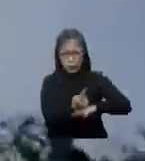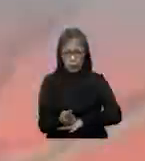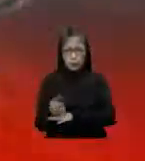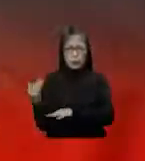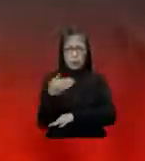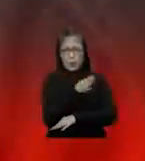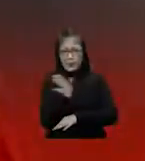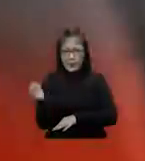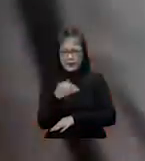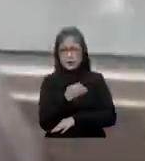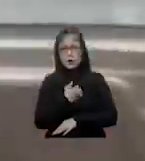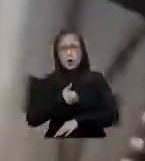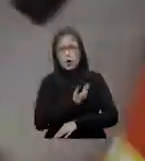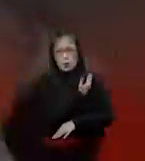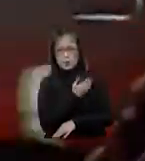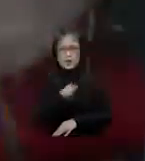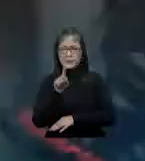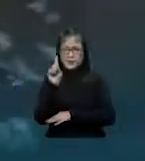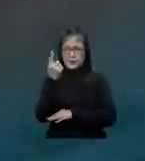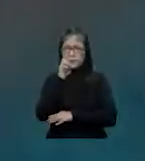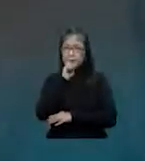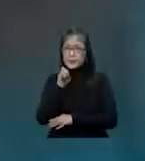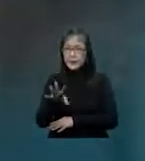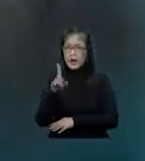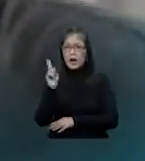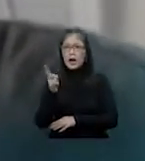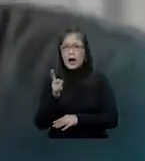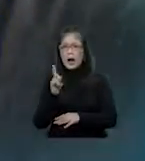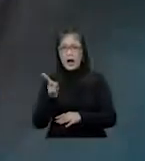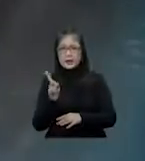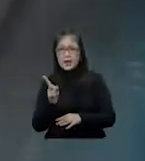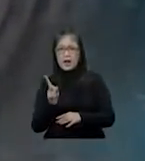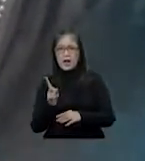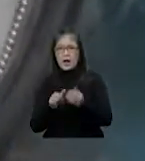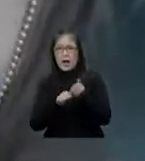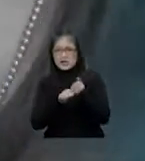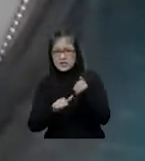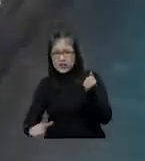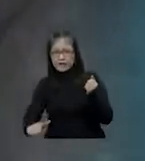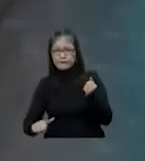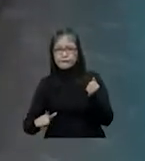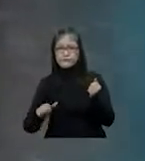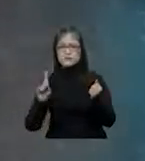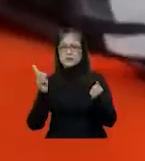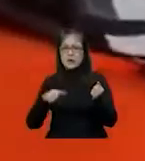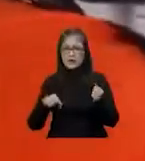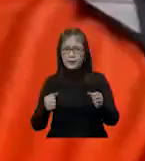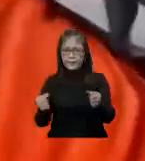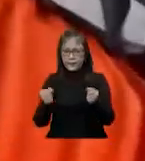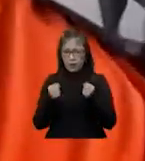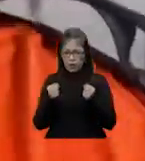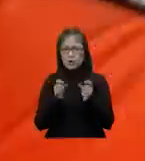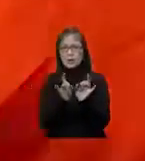4 korban dievakuasi dalam kesempatan pertama, yaitu Ajudan Kapolda Jambi Bribtu Aditya, Kopilot AKP Amos, Dirpol Airut Kombes Pol